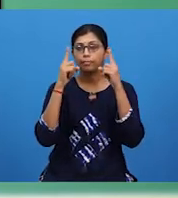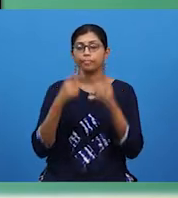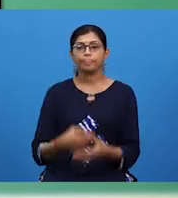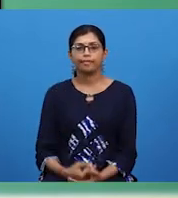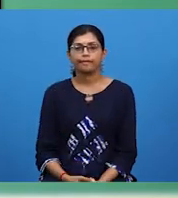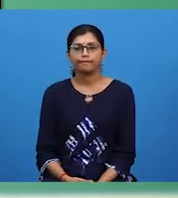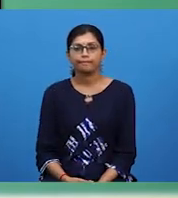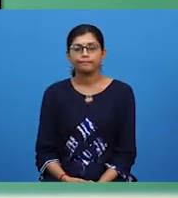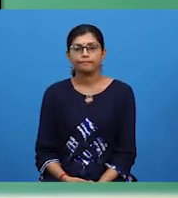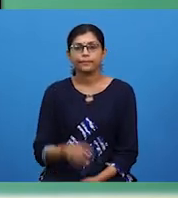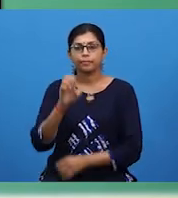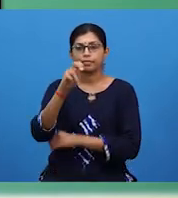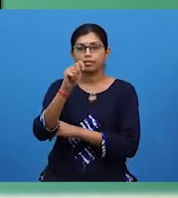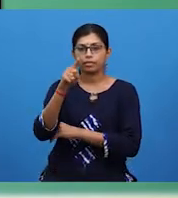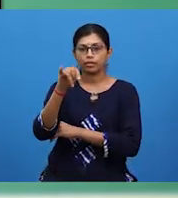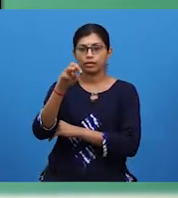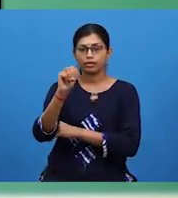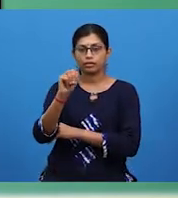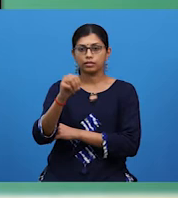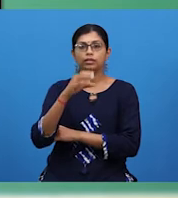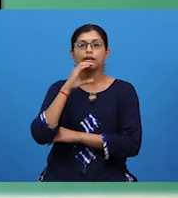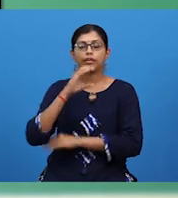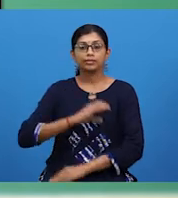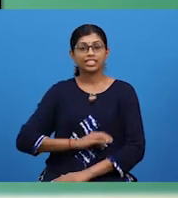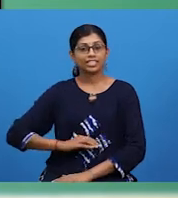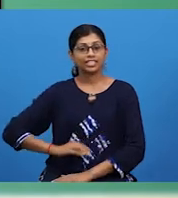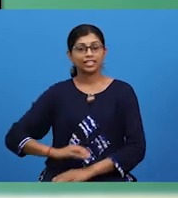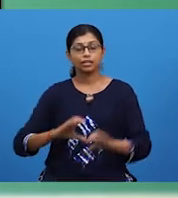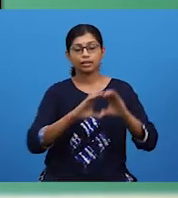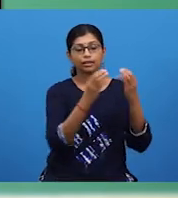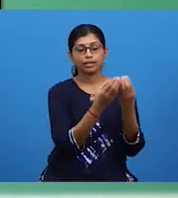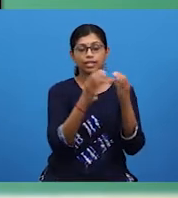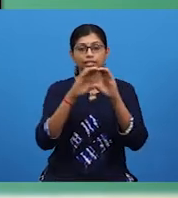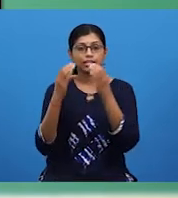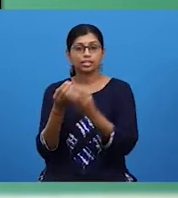Enzim-enzim ini akan mencernakan kelas-kelas makanan kepada